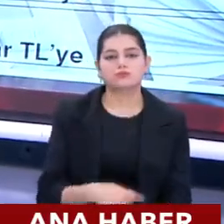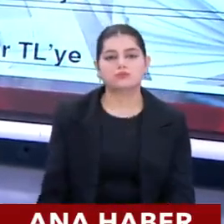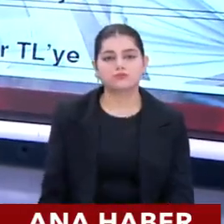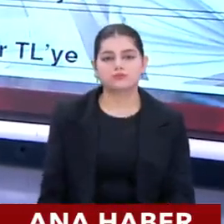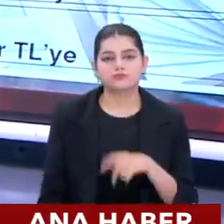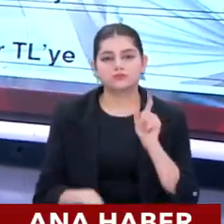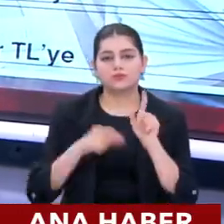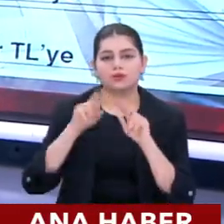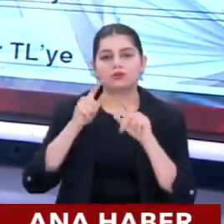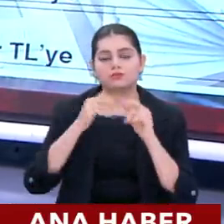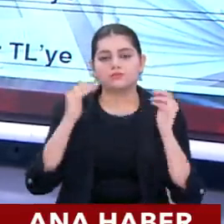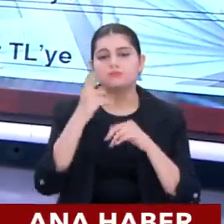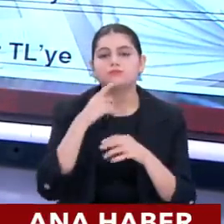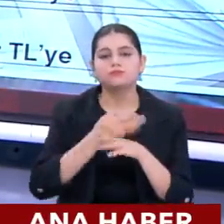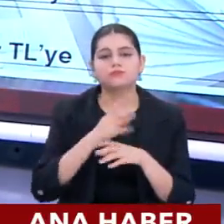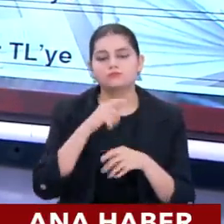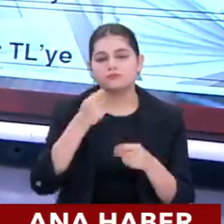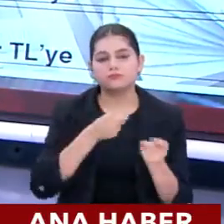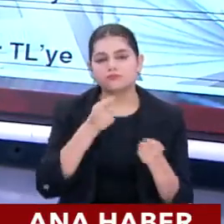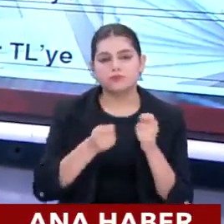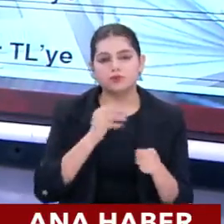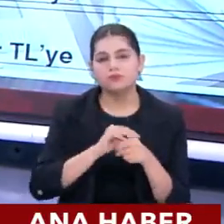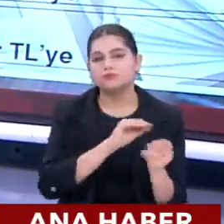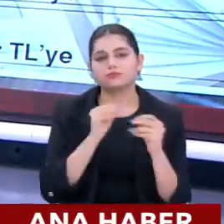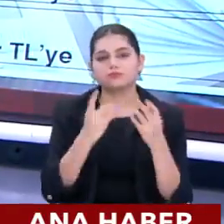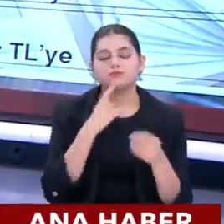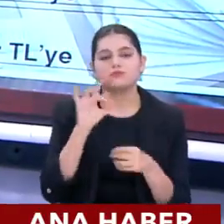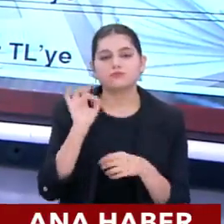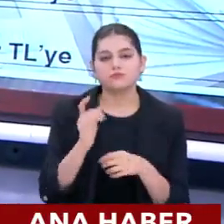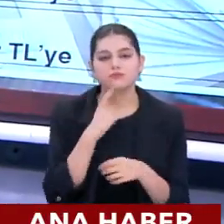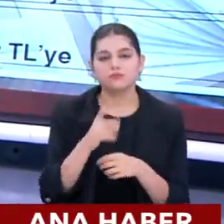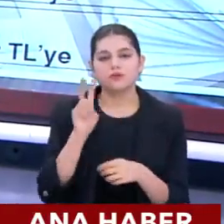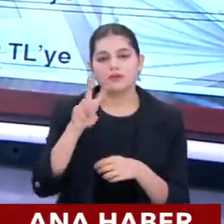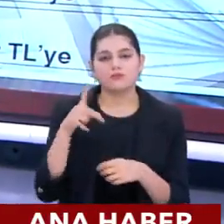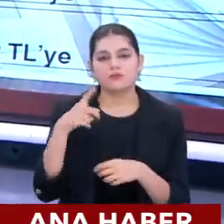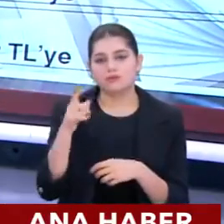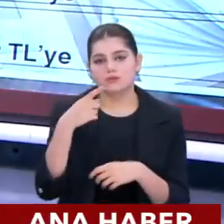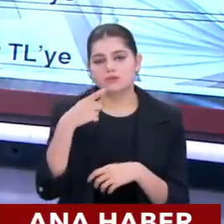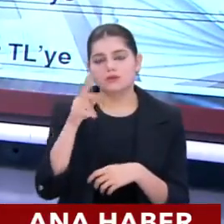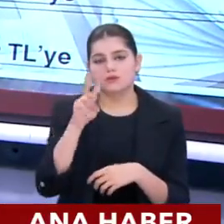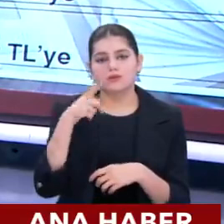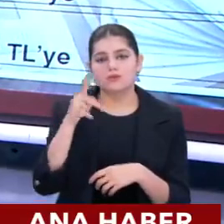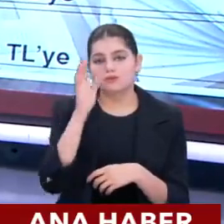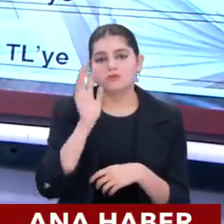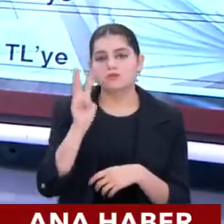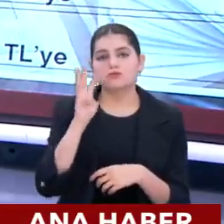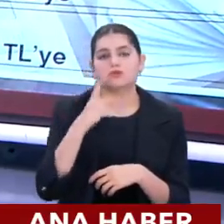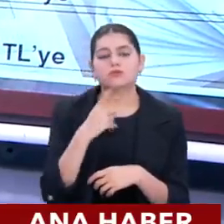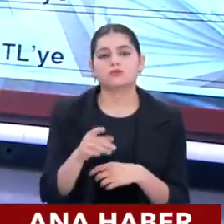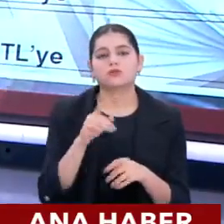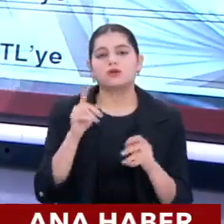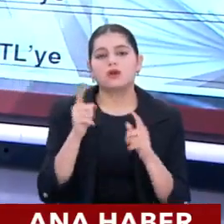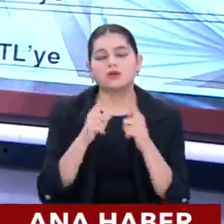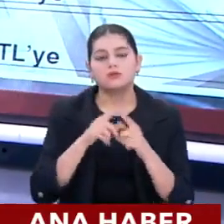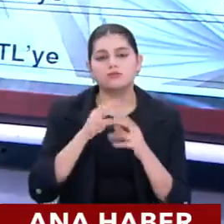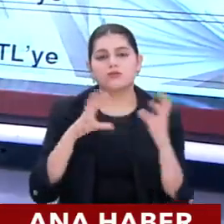limiti arttırınca da bu kez ne oluyor bu harcamalara İşte bu şekilde yansıyor ortalaması da 22.534 TL oluyor ek hesap